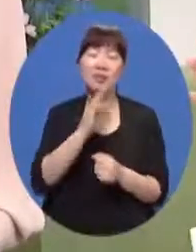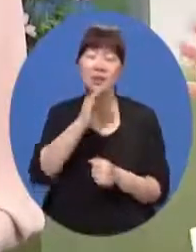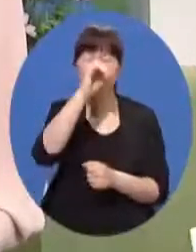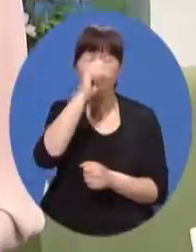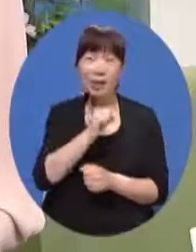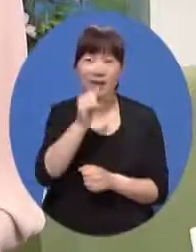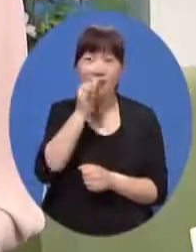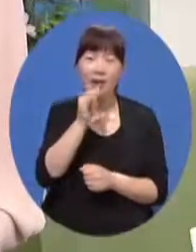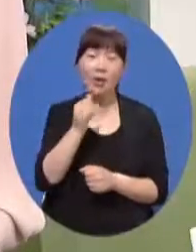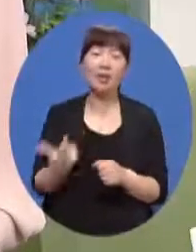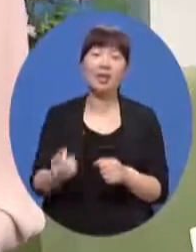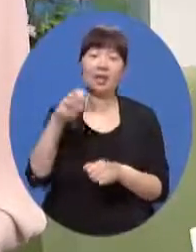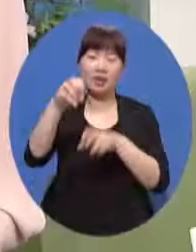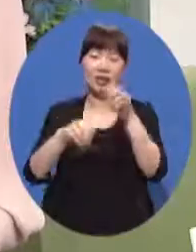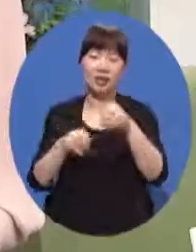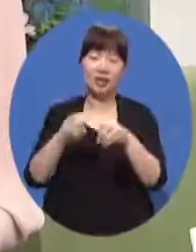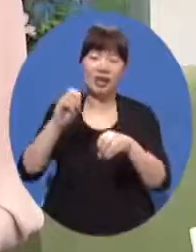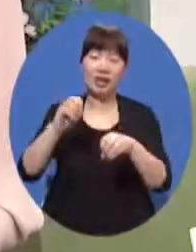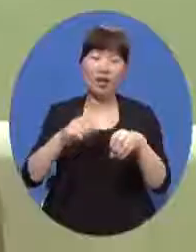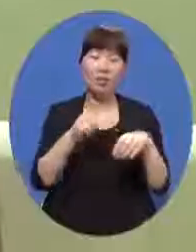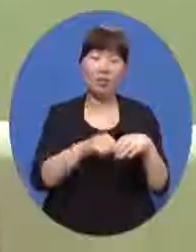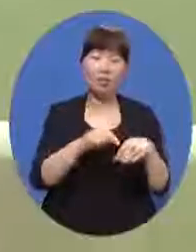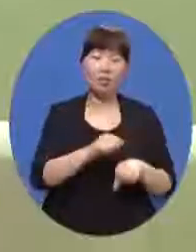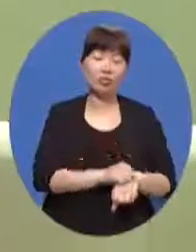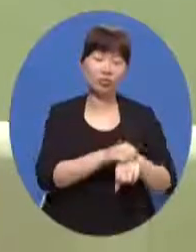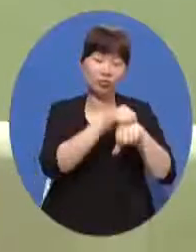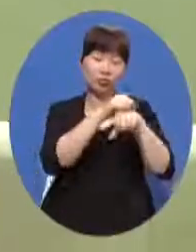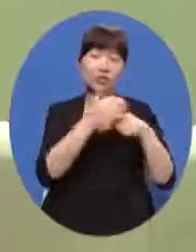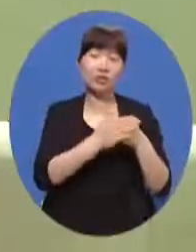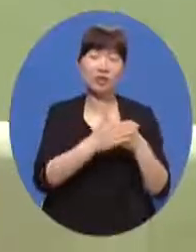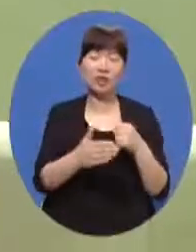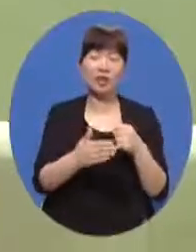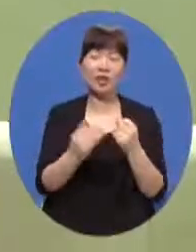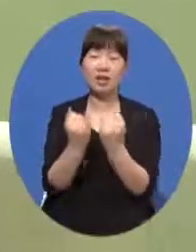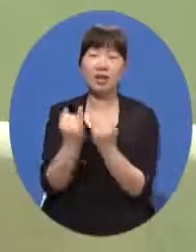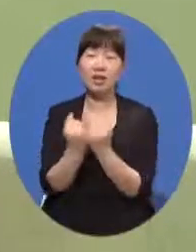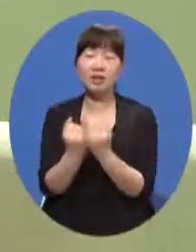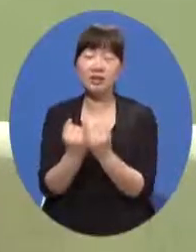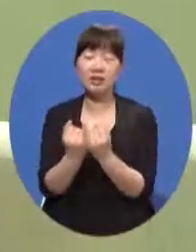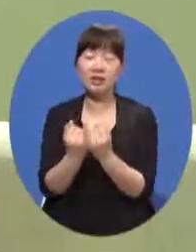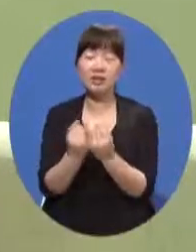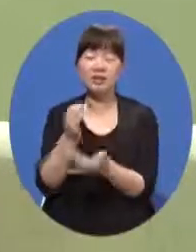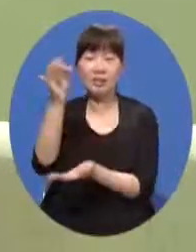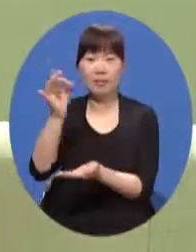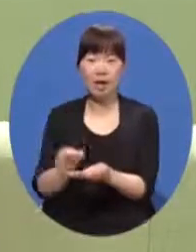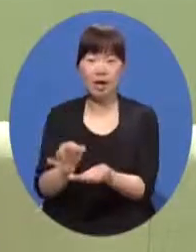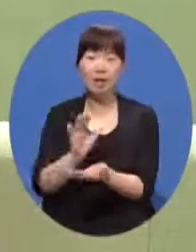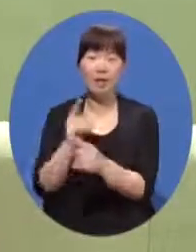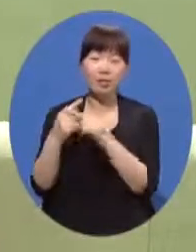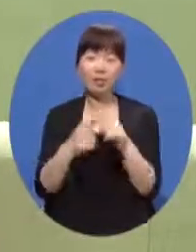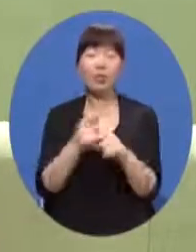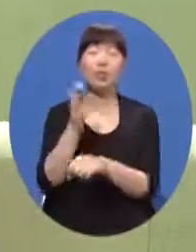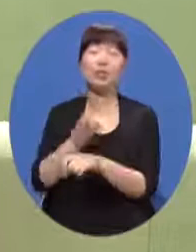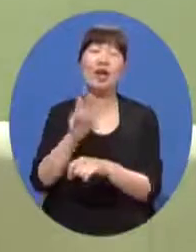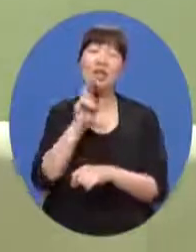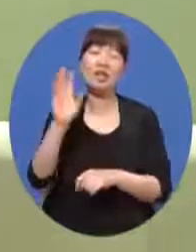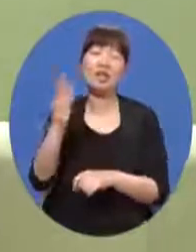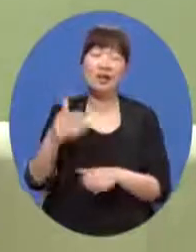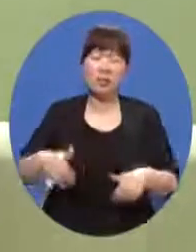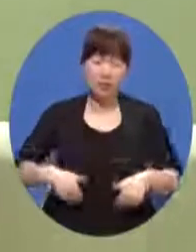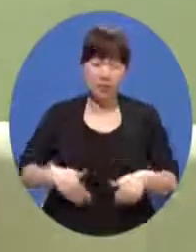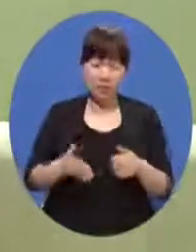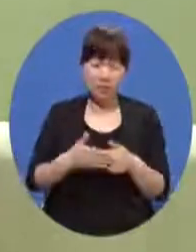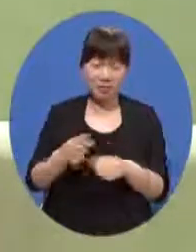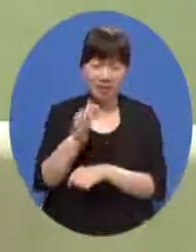열매가 있다면 빨리 따서 동굴에 비축해야 되잖아요. 그러니까 여자들이 세일이다. 네. 무조건 사야 돼요. 필요해서 사는